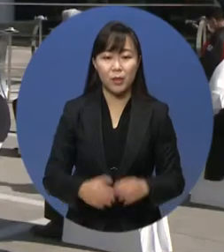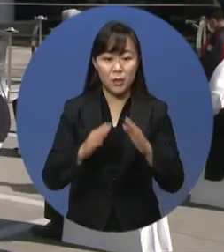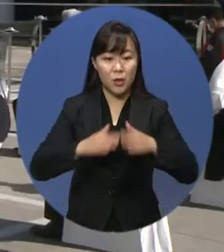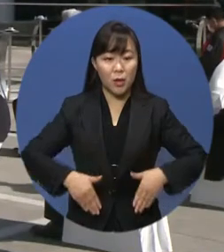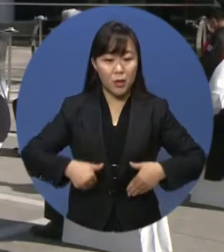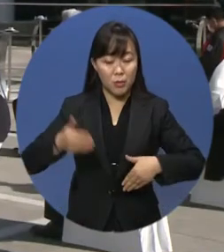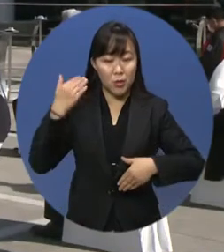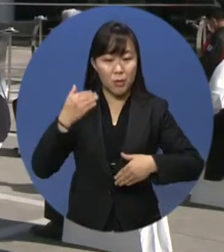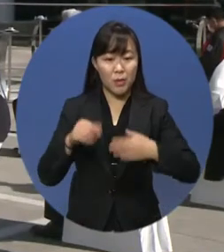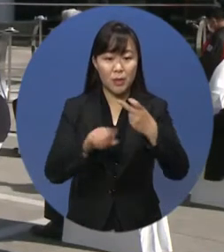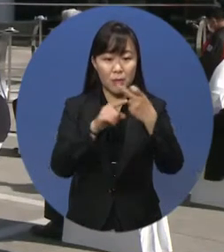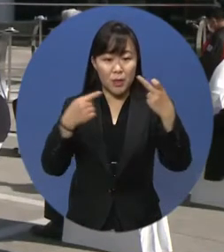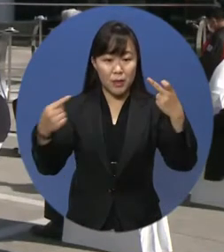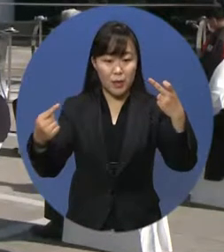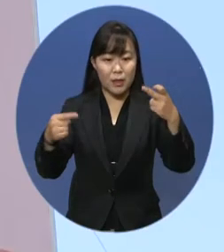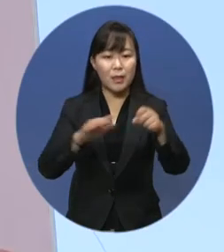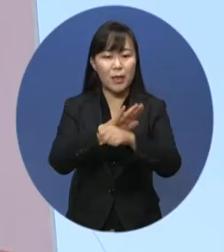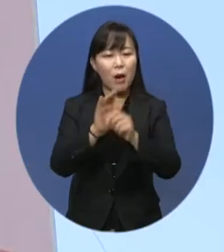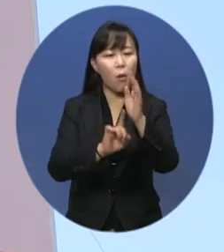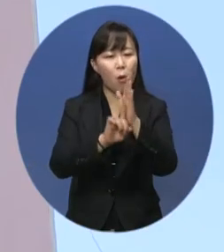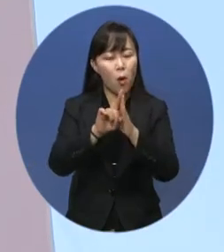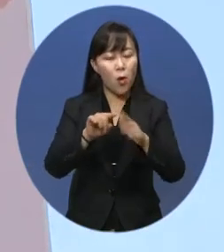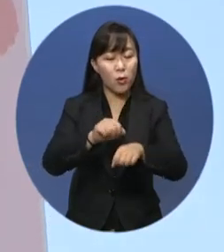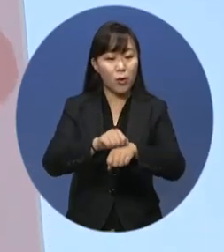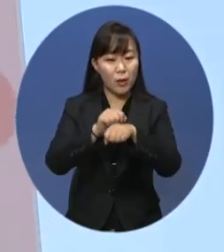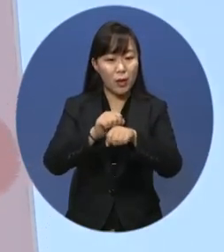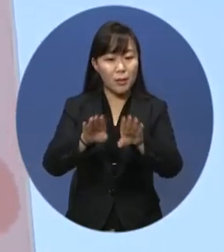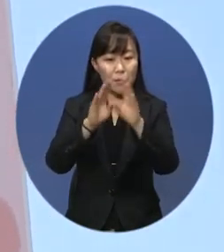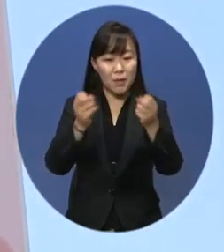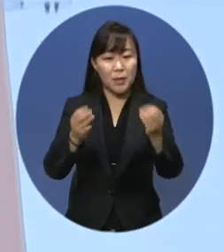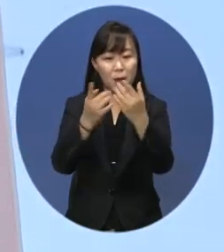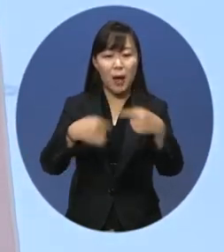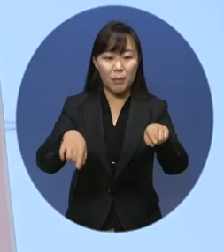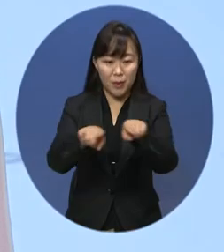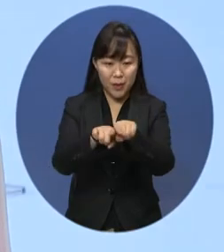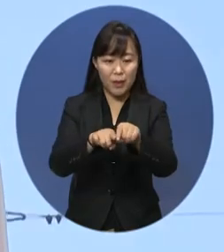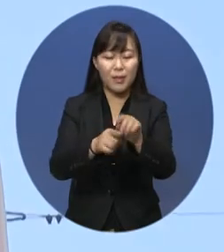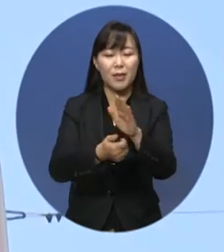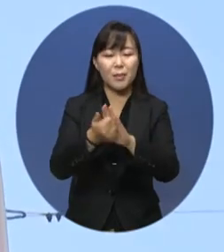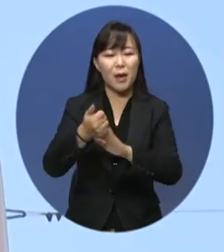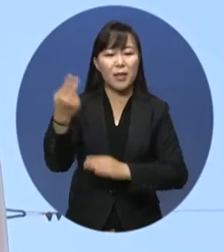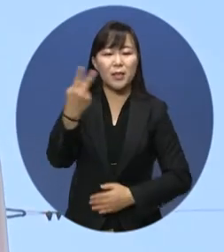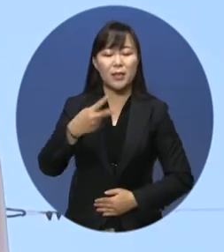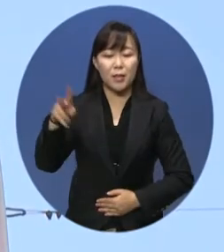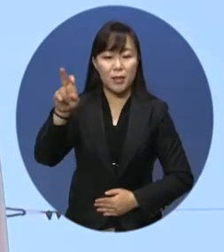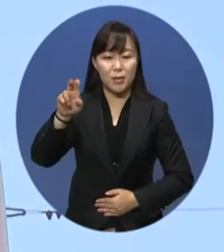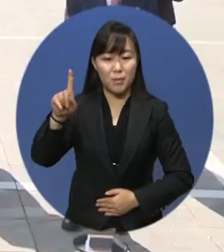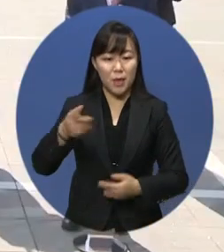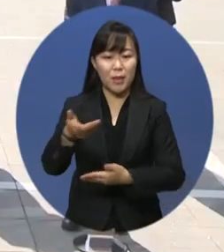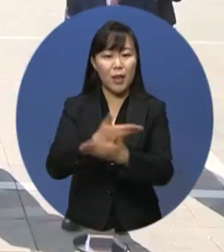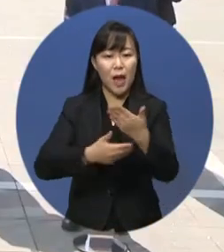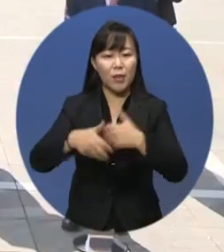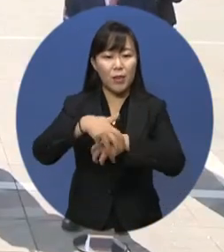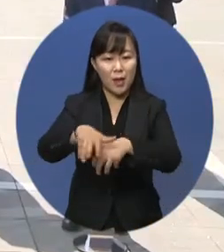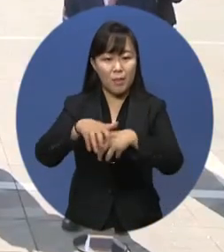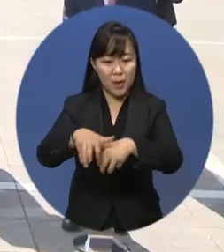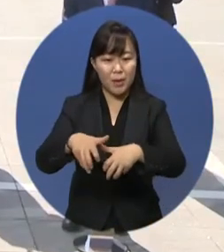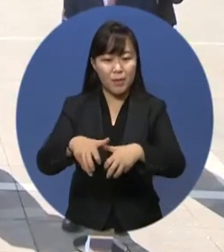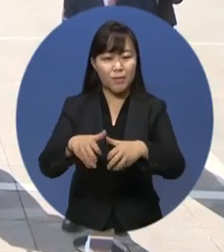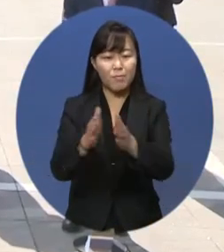전라남도는 지난 1일 사랑의 온도탑 제막식 행사와 함께 희망 2021 나눔 캠페인 출범식을